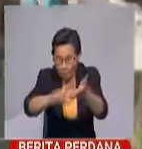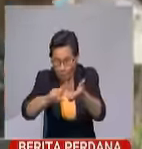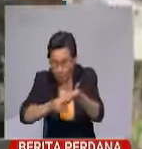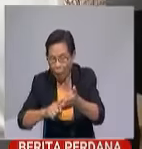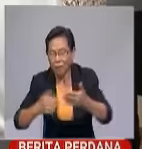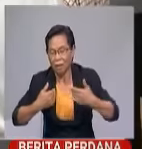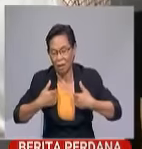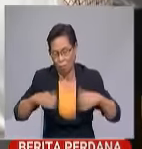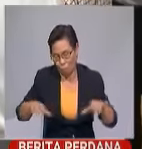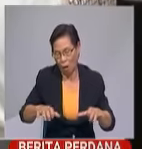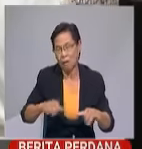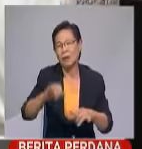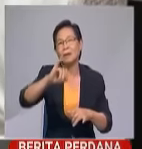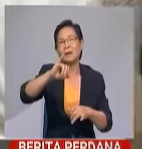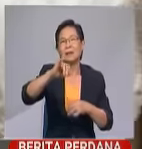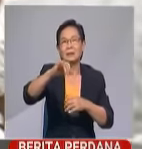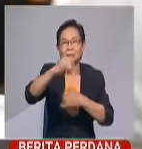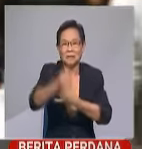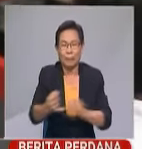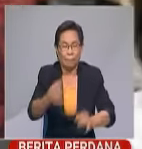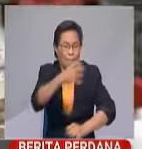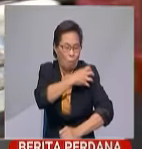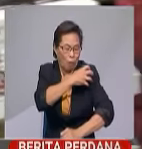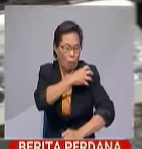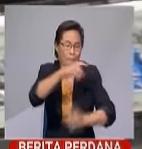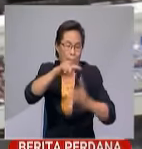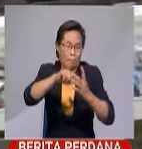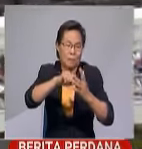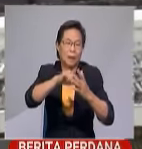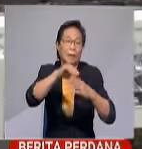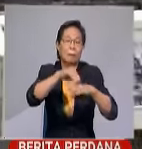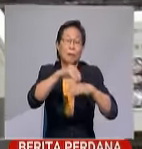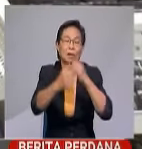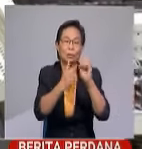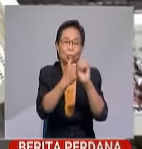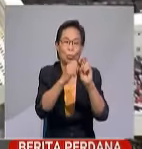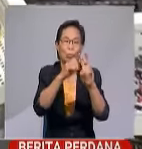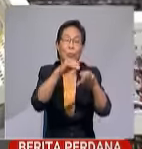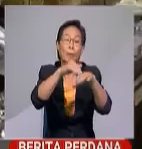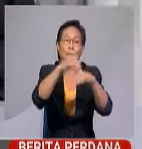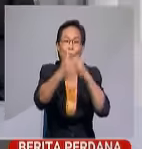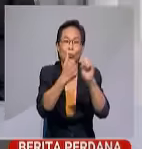yang dijalankan Jabatan Penguatkuasaan pada 2019.